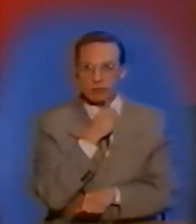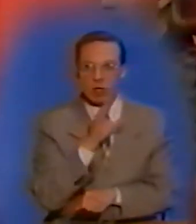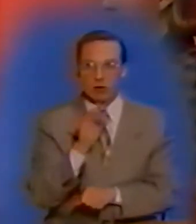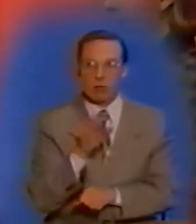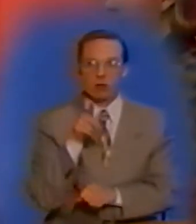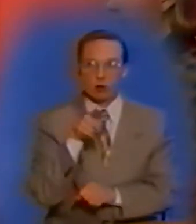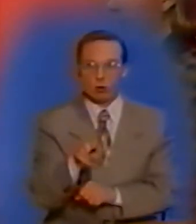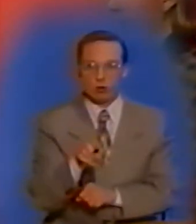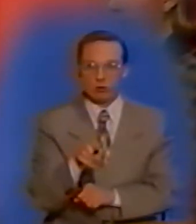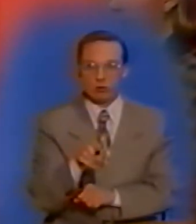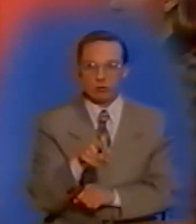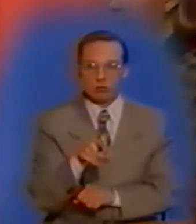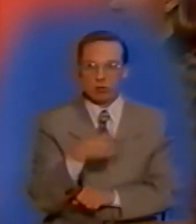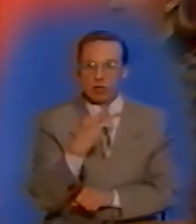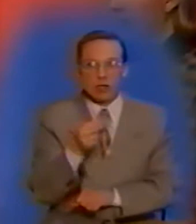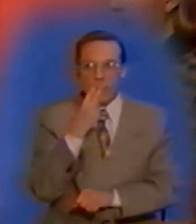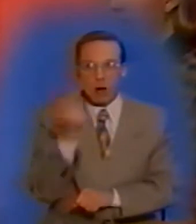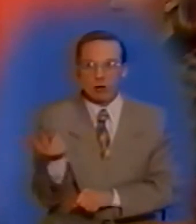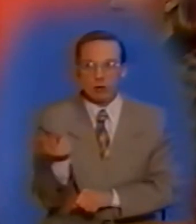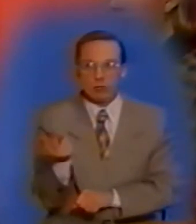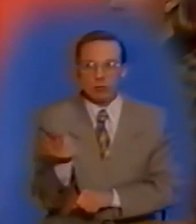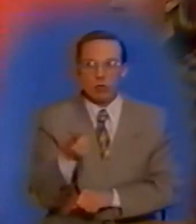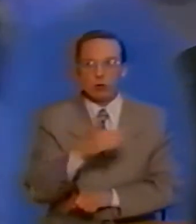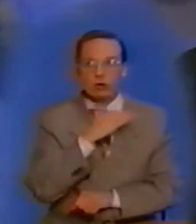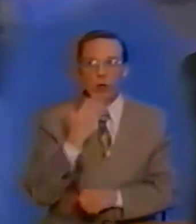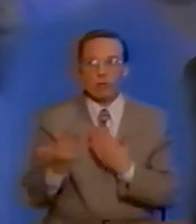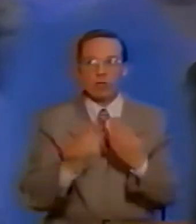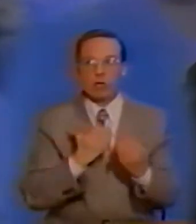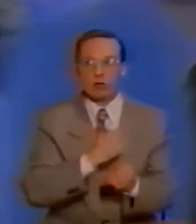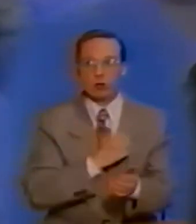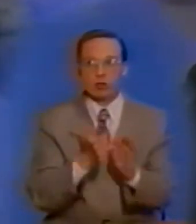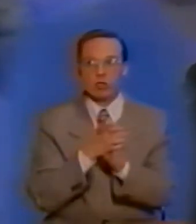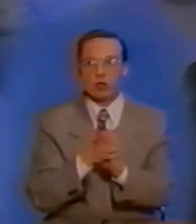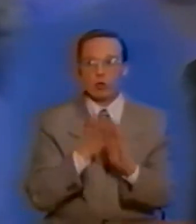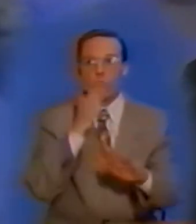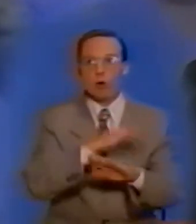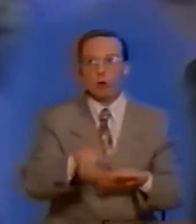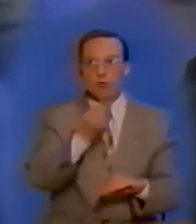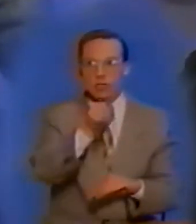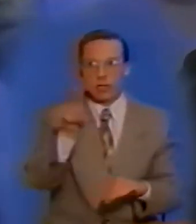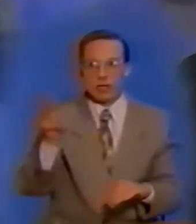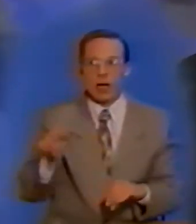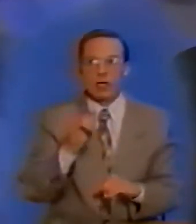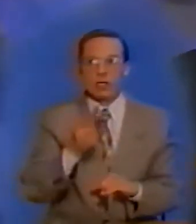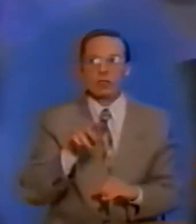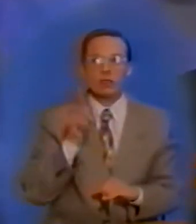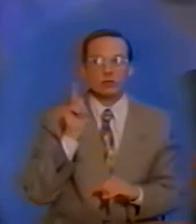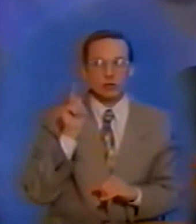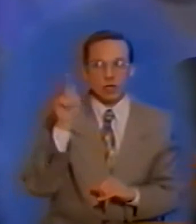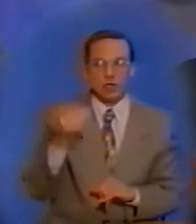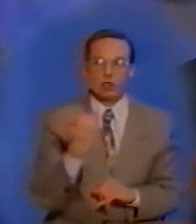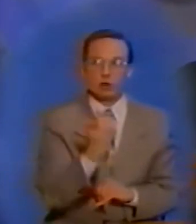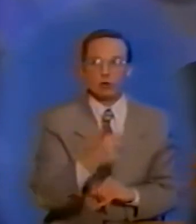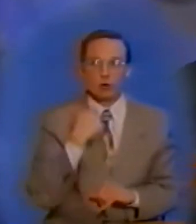jų ne matom. Jūs daug bendravote ir turite draugų užsienyje ir jie ten, iš